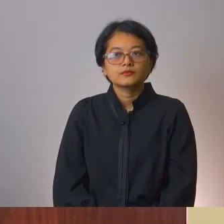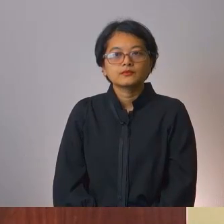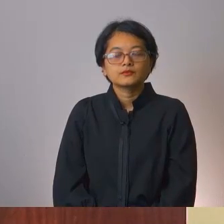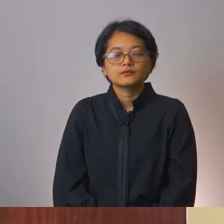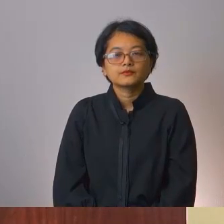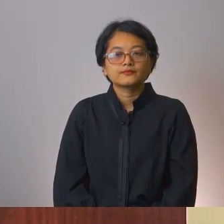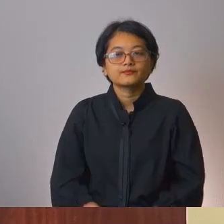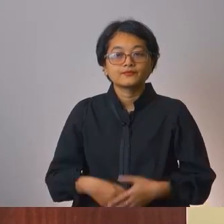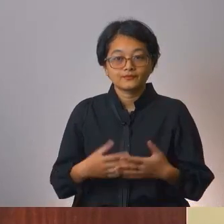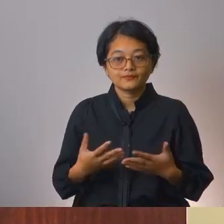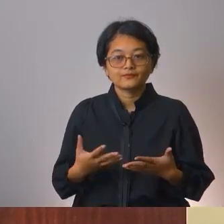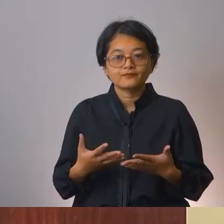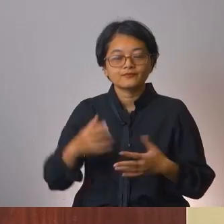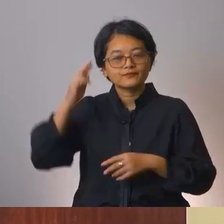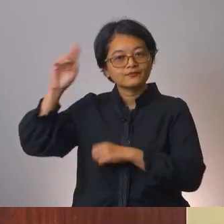Demikianlah firman Tuhan.